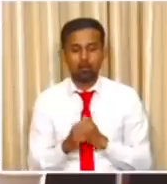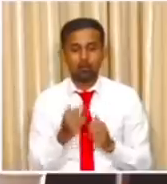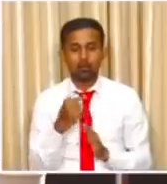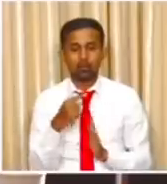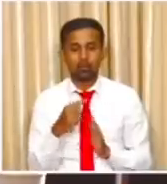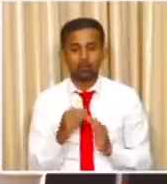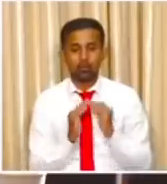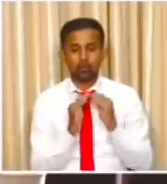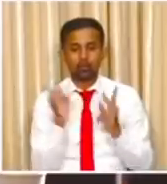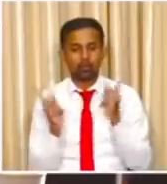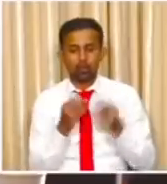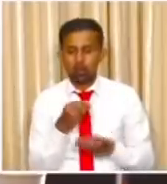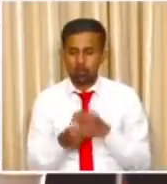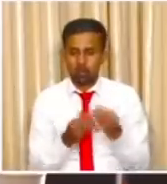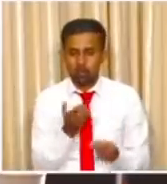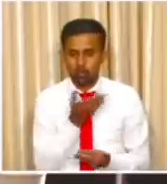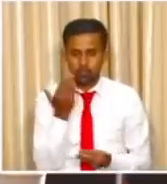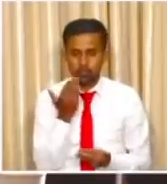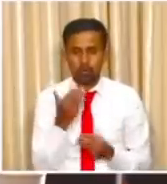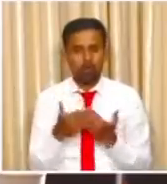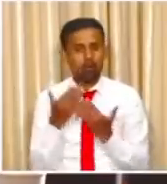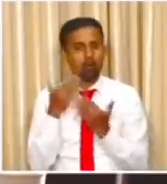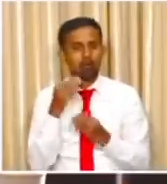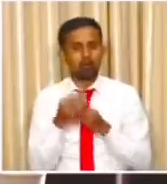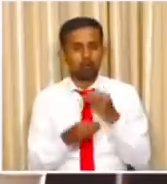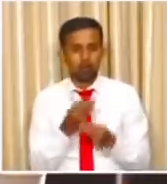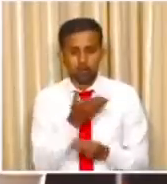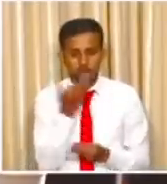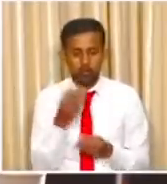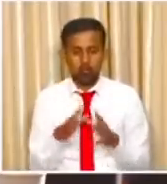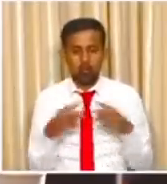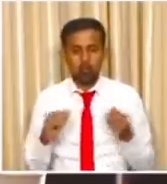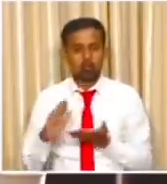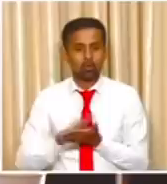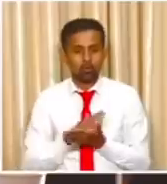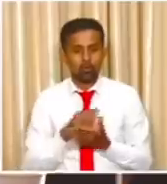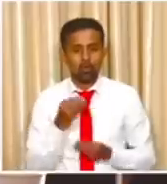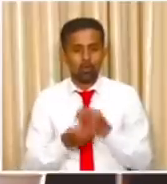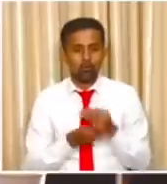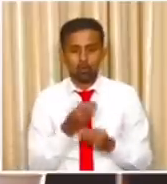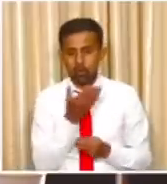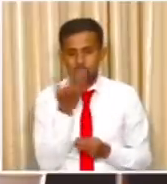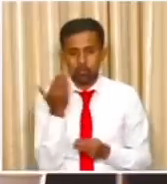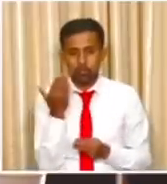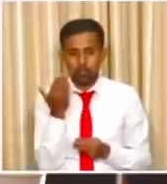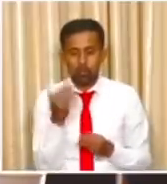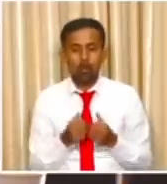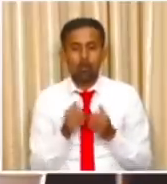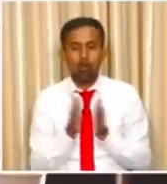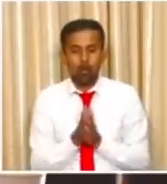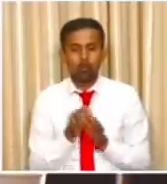ශාලාව දිසා මේ සංචාර කර්මාන්ත වෙන්න පුළුවන්, ඉදිකිරීම් කර්මාන්ත වෙන්න පුළුවන්, ඒ භාණ්ඩ සේවා නිෂ්පාදන කර්මාන්තයක වෙන්න පුළුවන්. ඒ